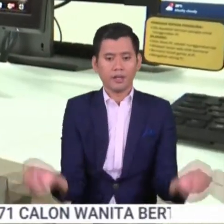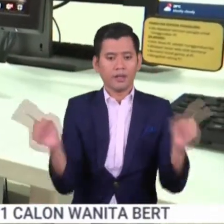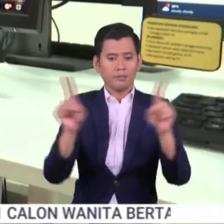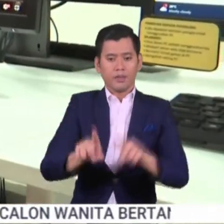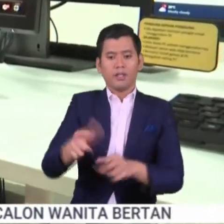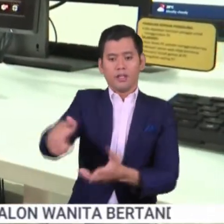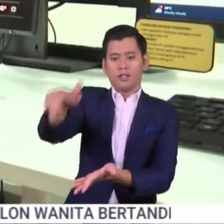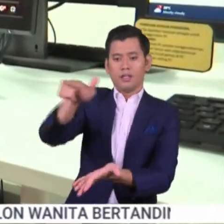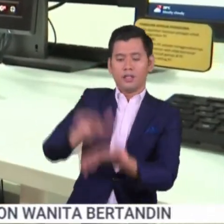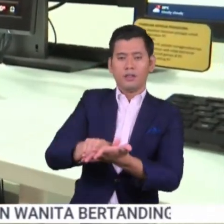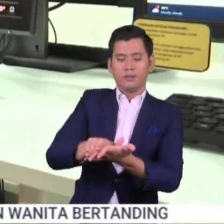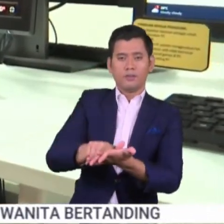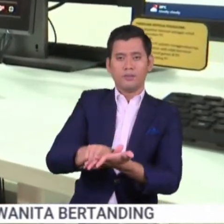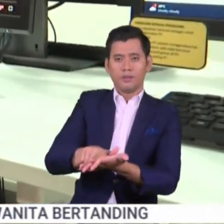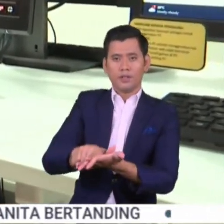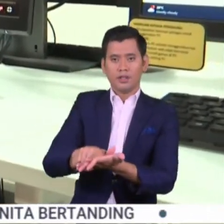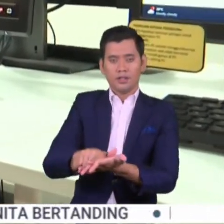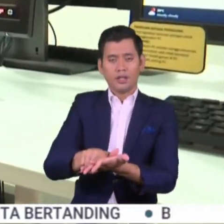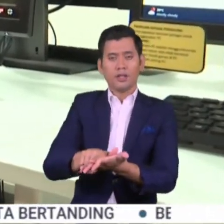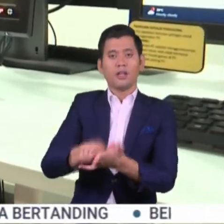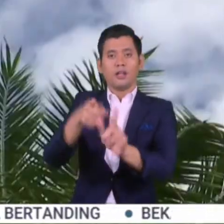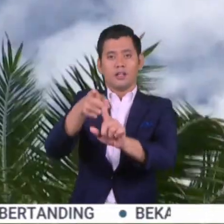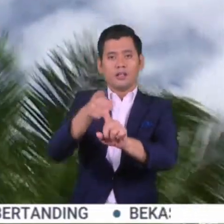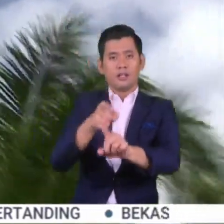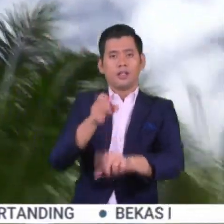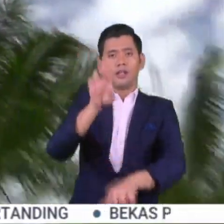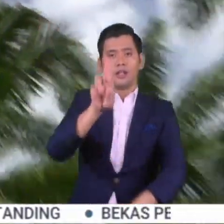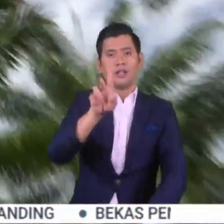Laporan Phil Gabriel, RTM.